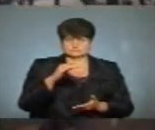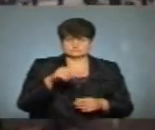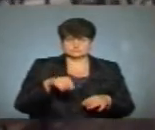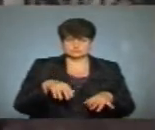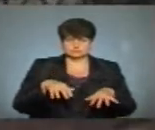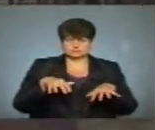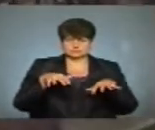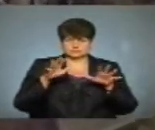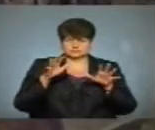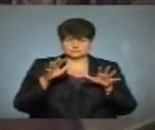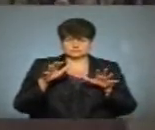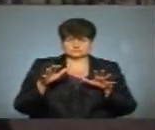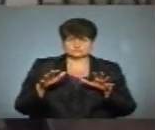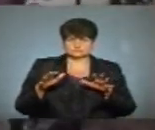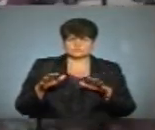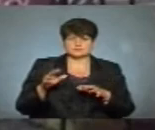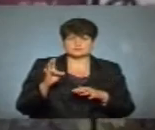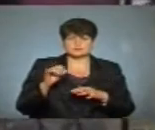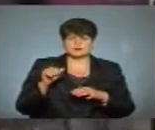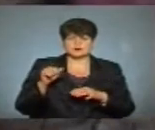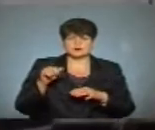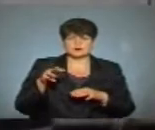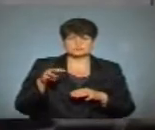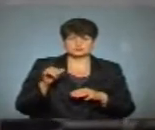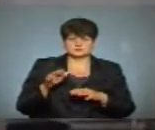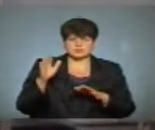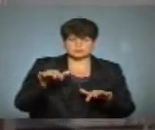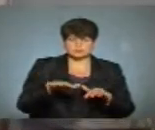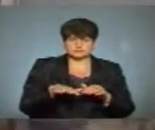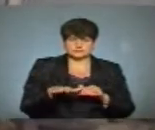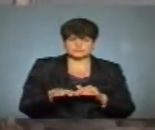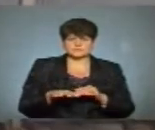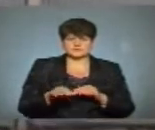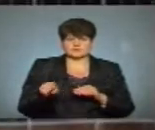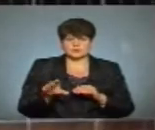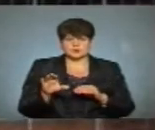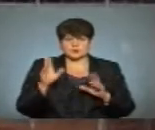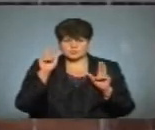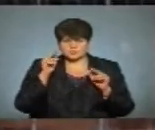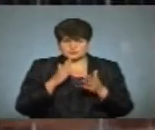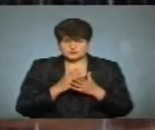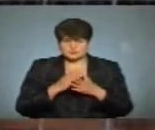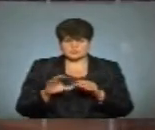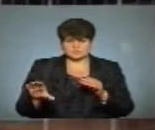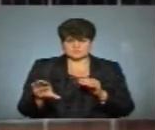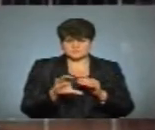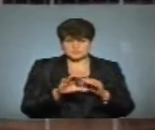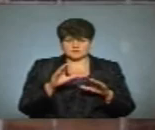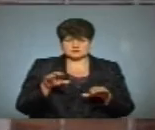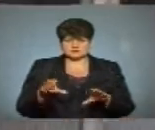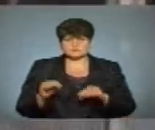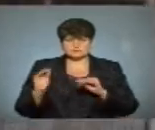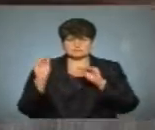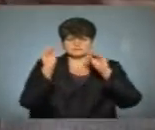потопило нам квітки, намола пішла на подвір'я. Нижній шар тут у нас є кролики. Ми кролики з нижнього